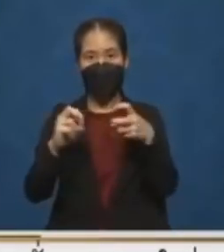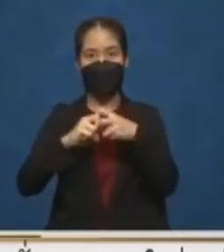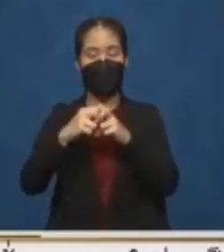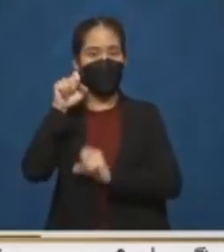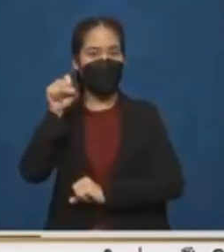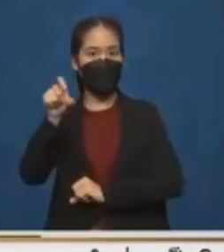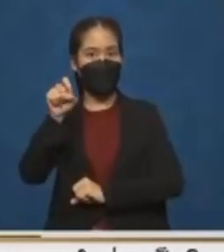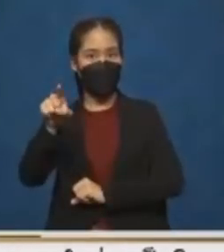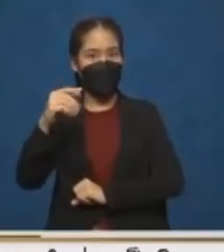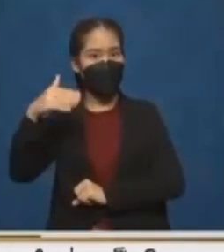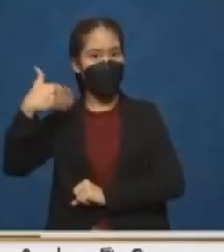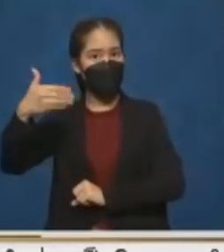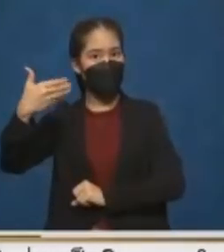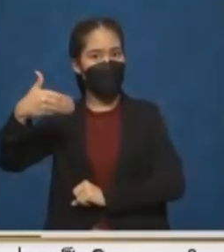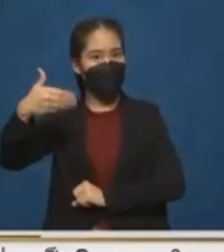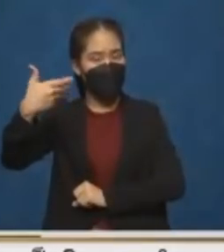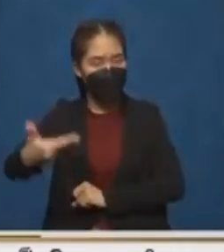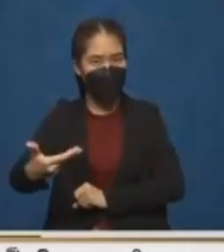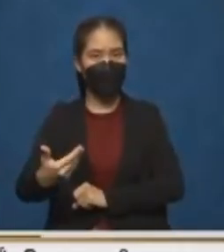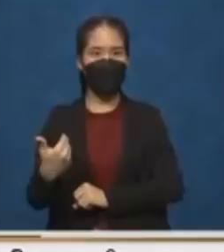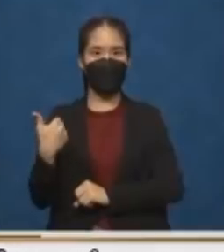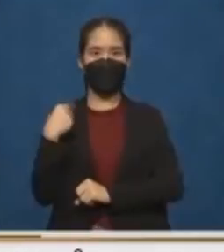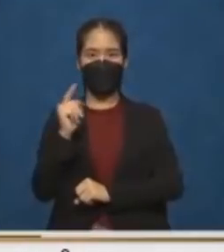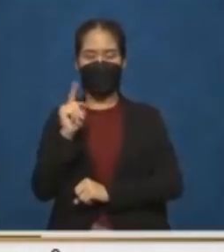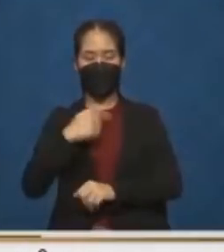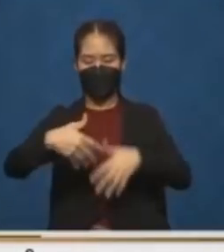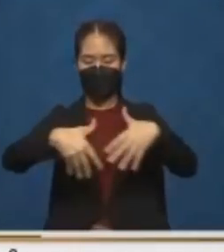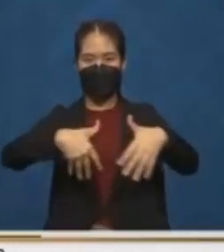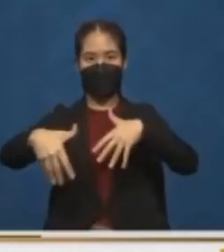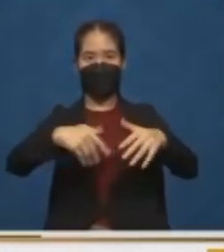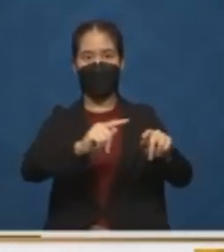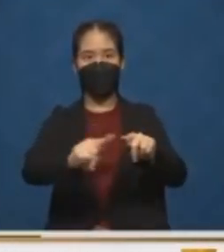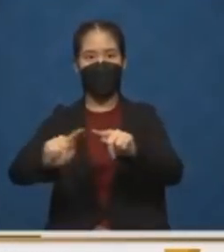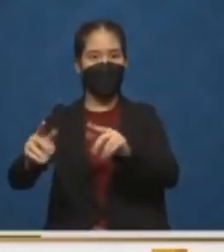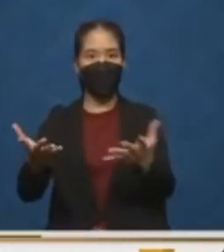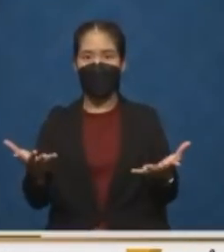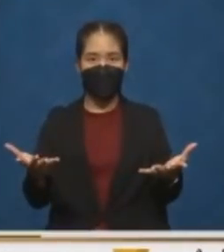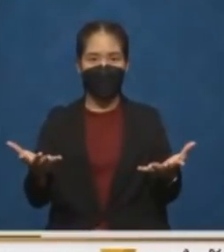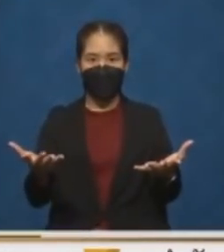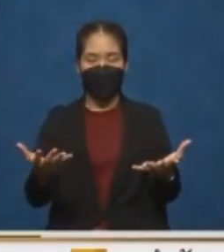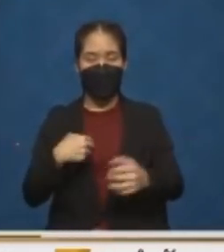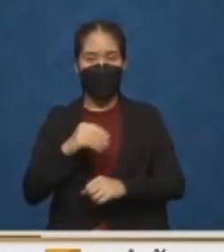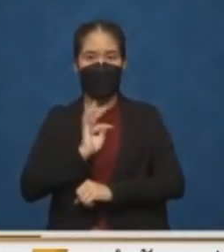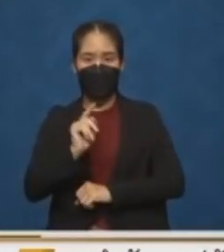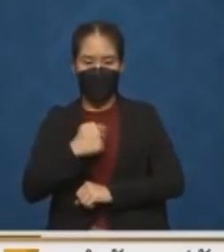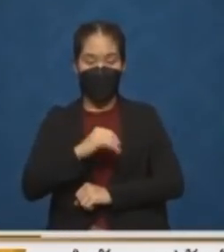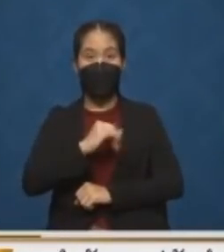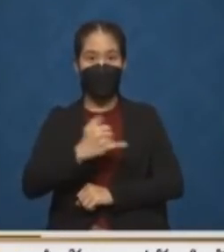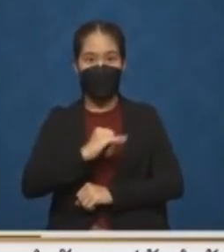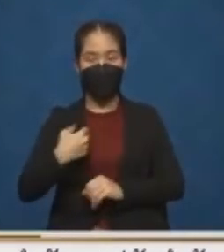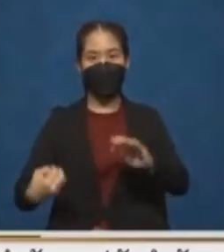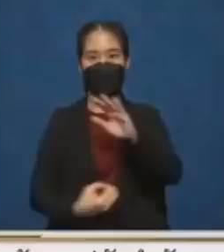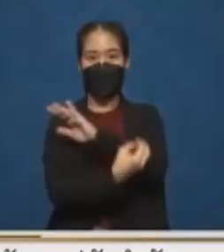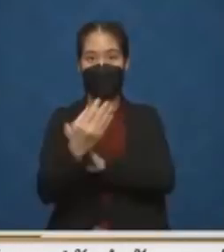แต่ภายหังต้านกระแสความรู้สึกของพี่น้องประชาชนไม่ได้คำทีวาจะเปิดโอกาให้